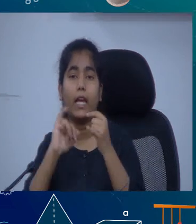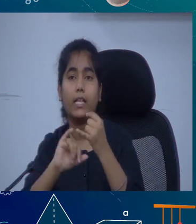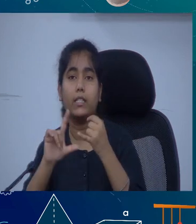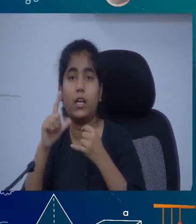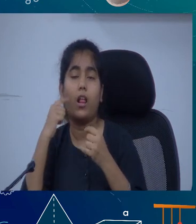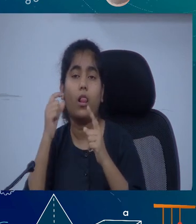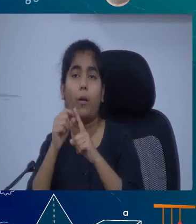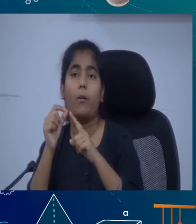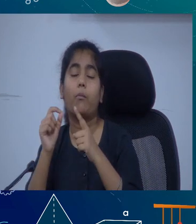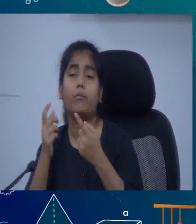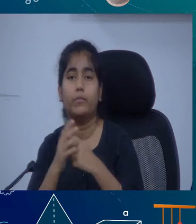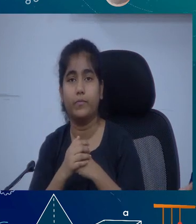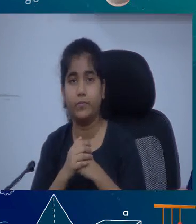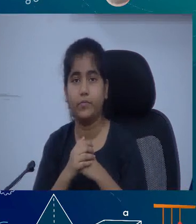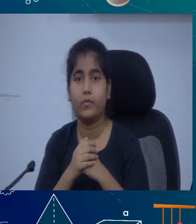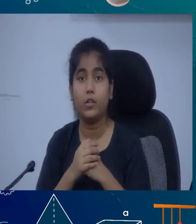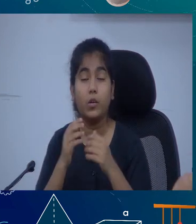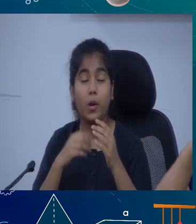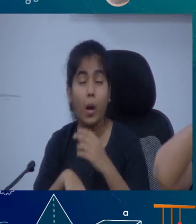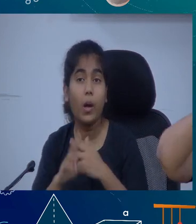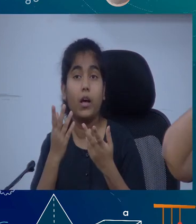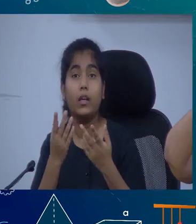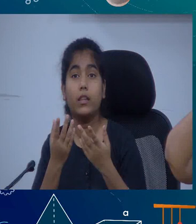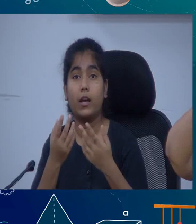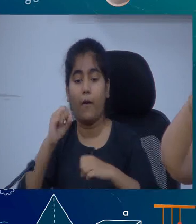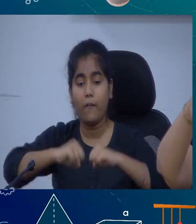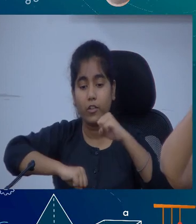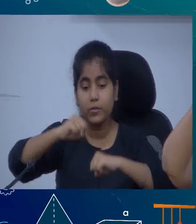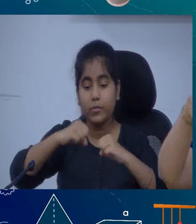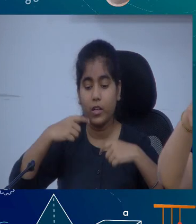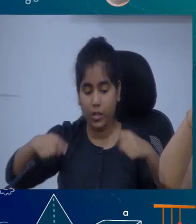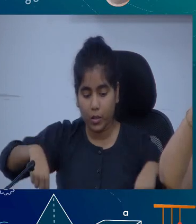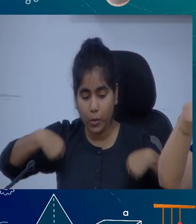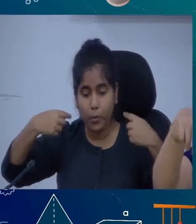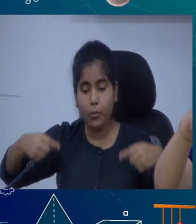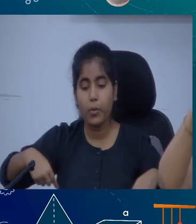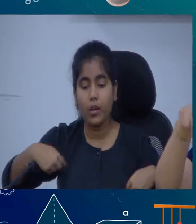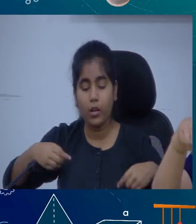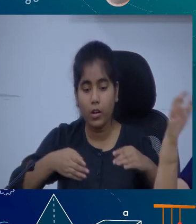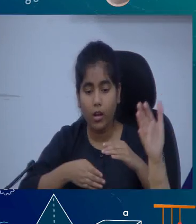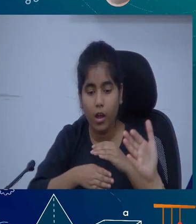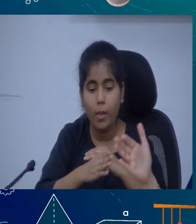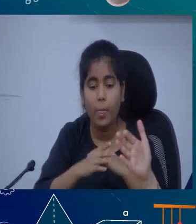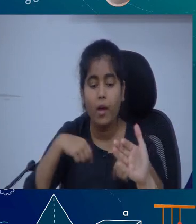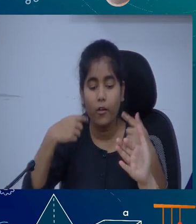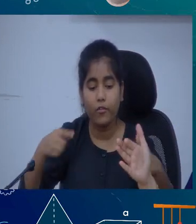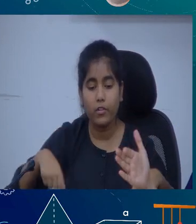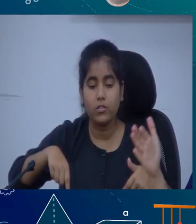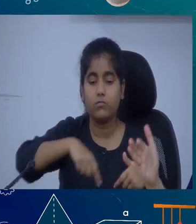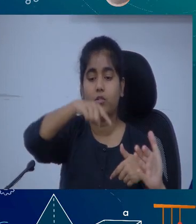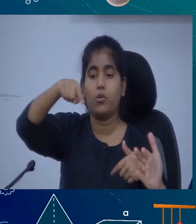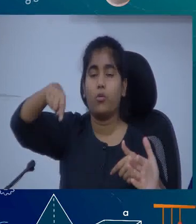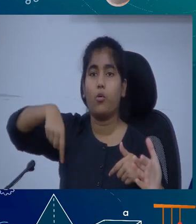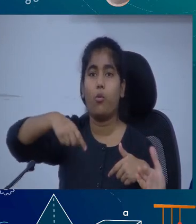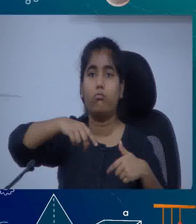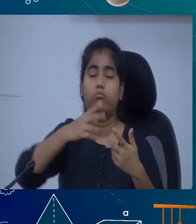बहुत स्लिपरी. सो एंटी स्किड टाइल्स बहुत इंपॉर्टेंट है एक सुगम्य वॉशरूम के लिए. और दूसरा, ऐसा वॉशरूम होना चाहिए जिसके अंदर एडिक्वेट स्पेस